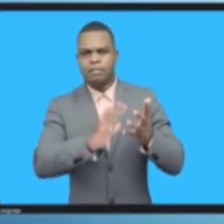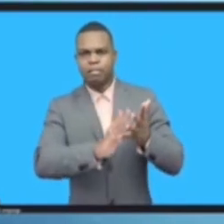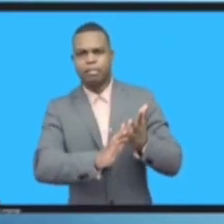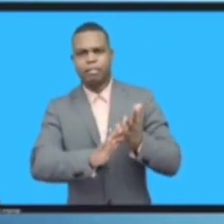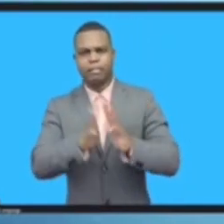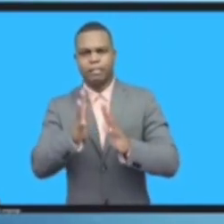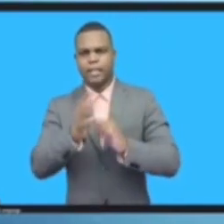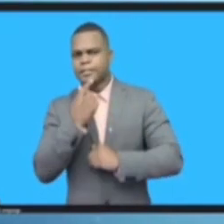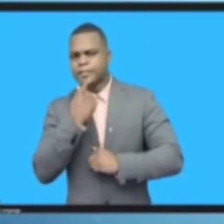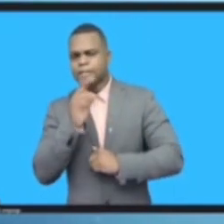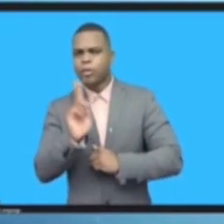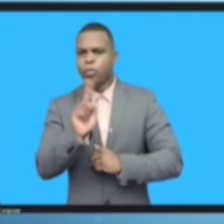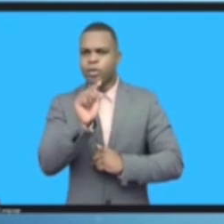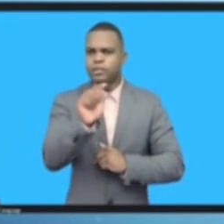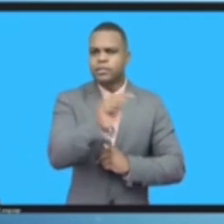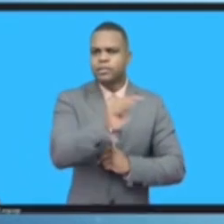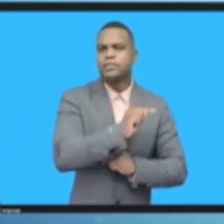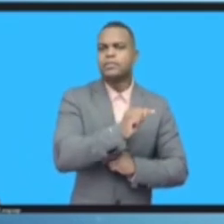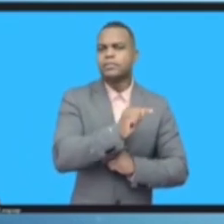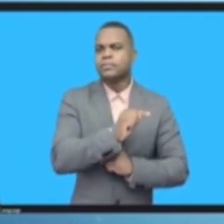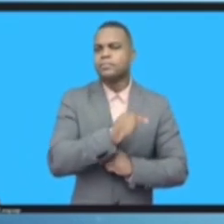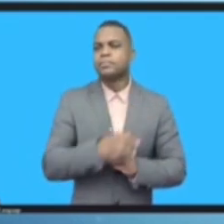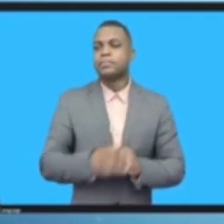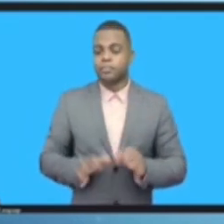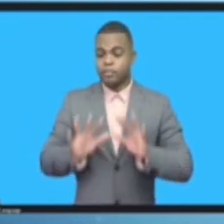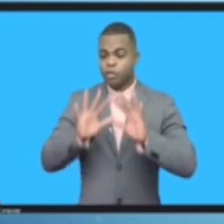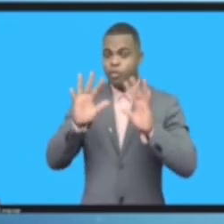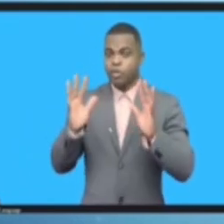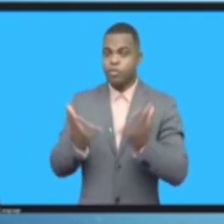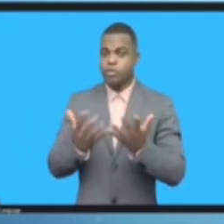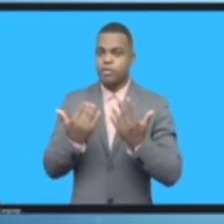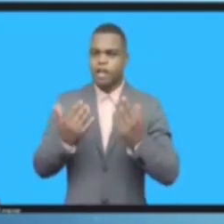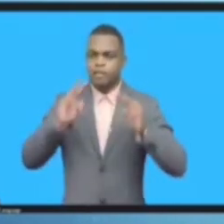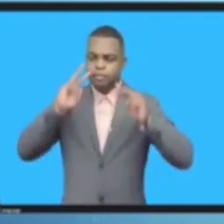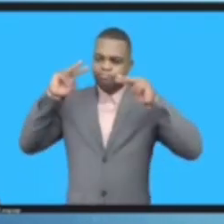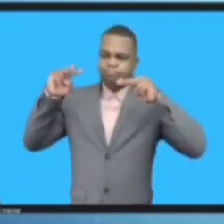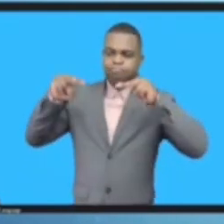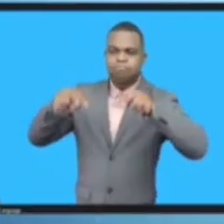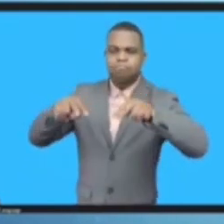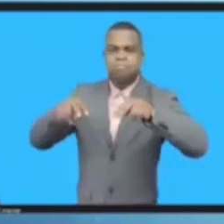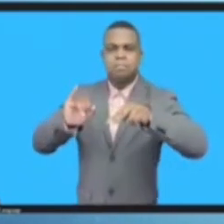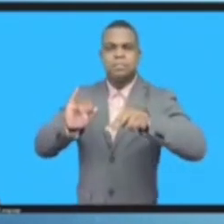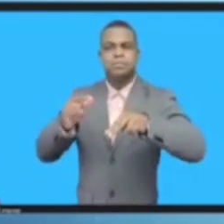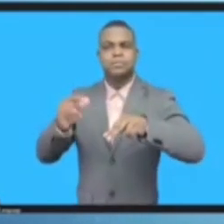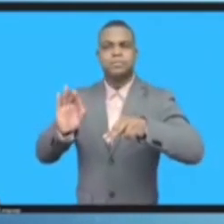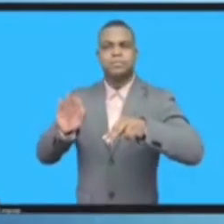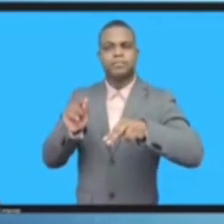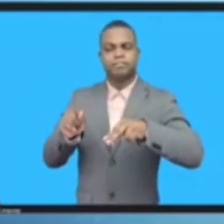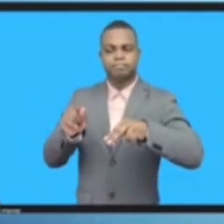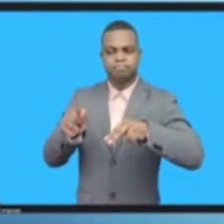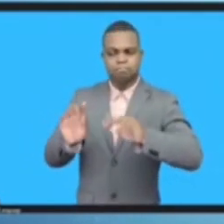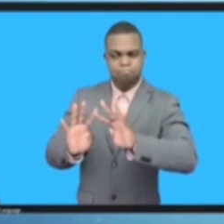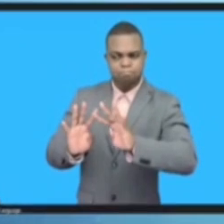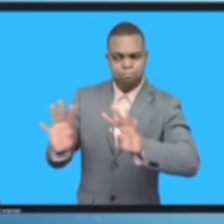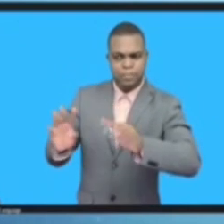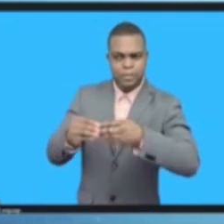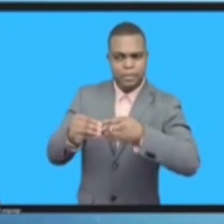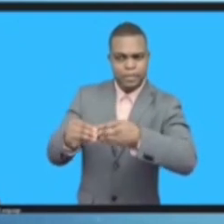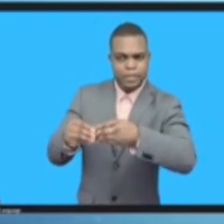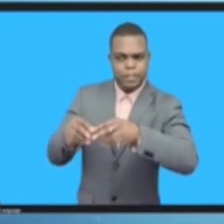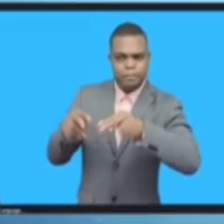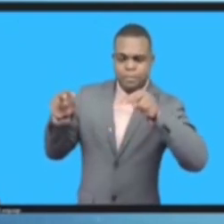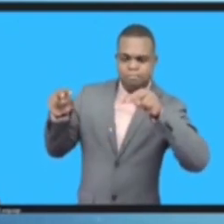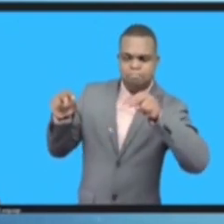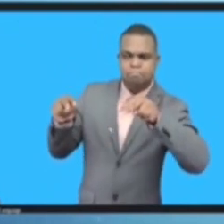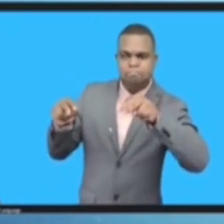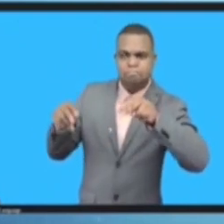tournés vers le Forum sur la gouvernance d'Internet, son panel de leaders, ainsi qu'aux participants pour